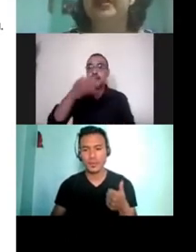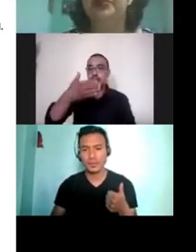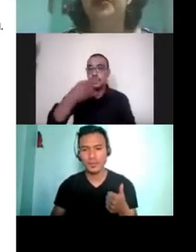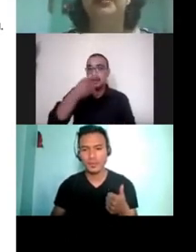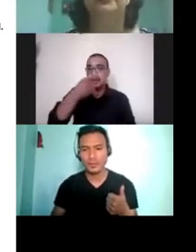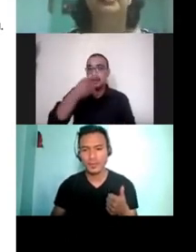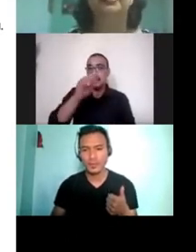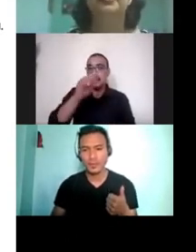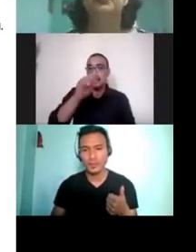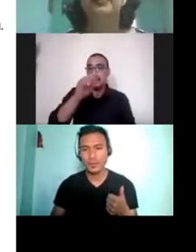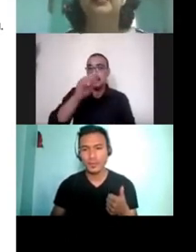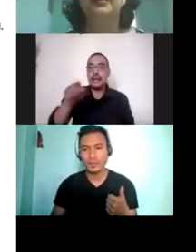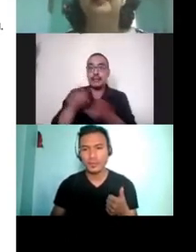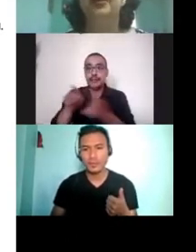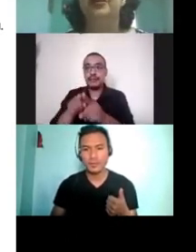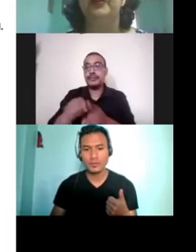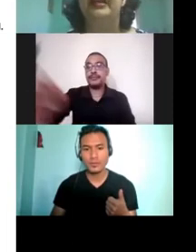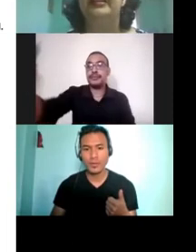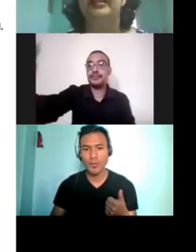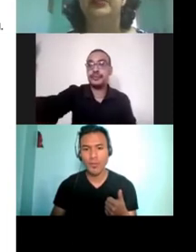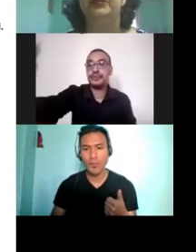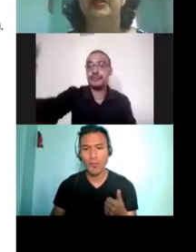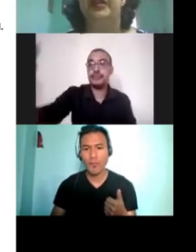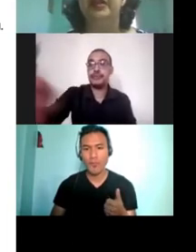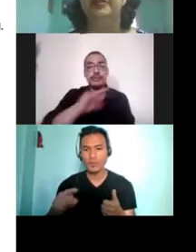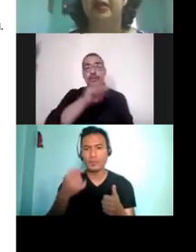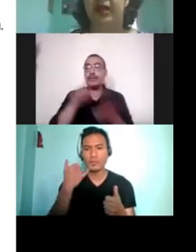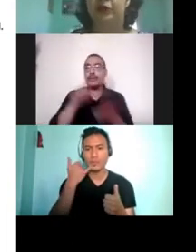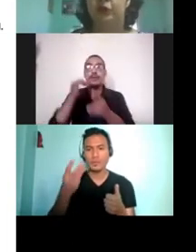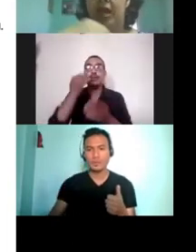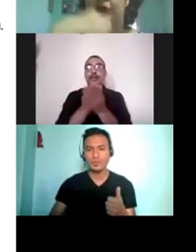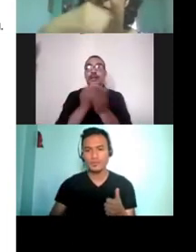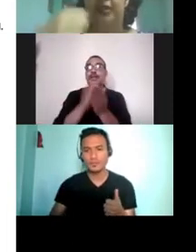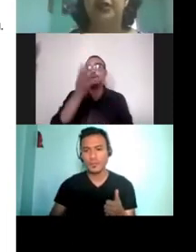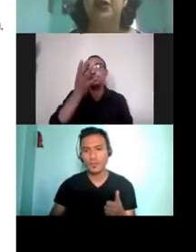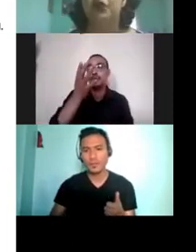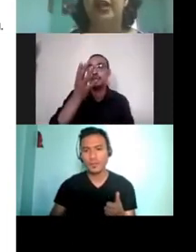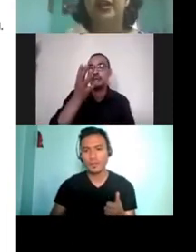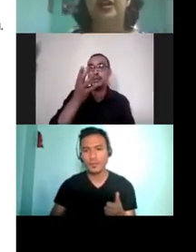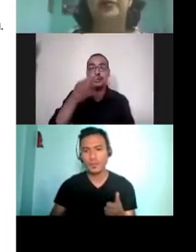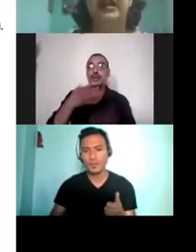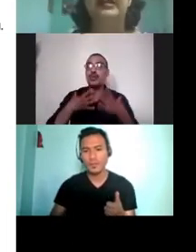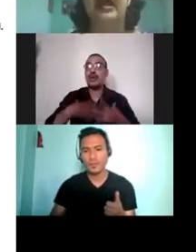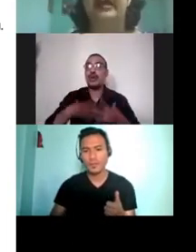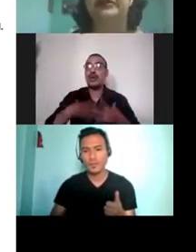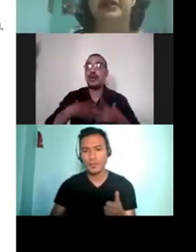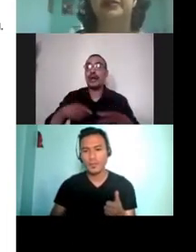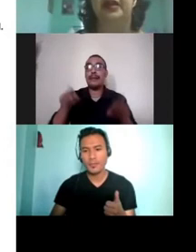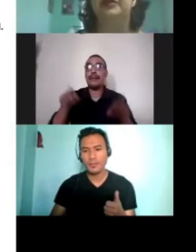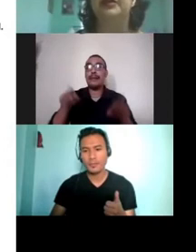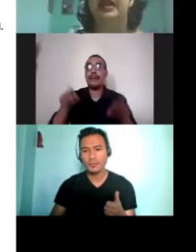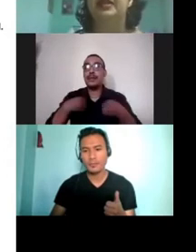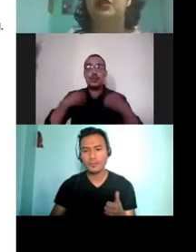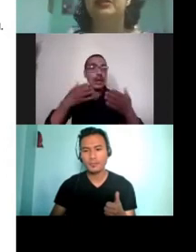पनि, त्यो बहिनीले भन्थिन् कुनै पनि फोन नम्बरहरू राख्न दिँदैन थियो अरे, होइन? इभन लगाएको लुगाहरू पनि खोलेर नम्बर कहीँ राखेको छ कि